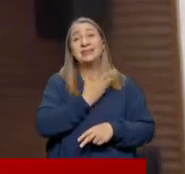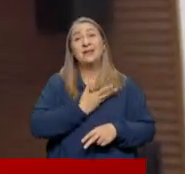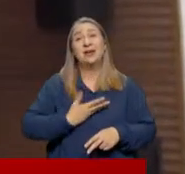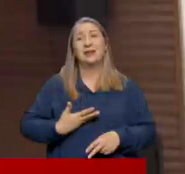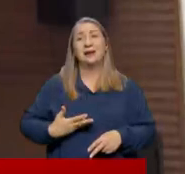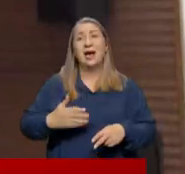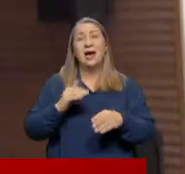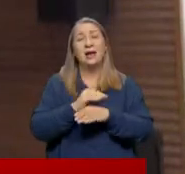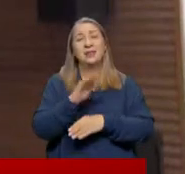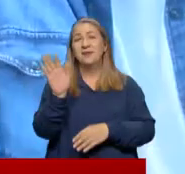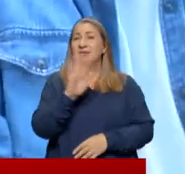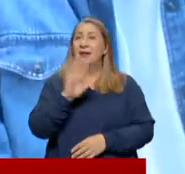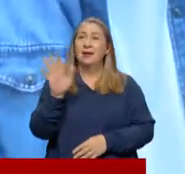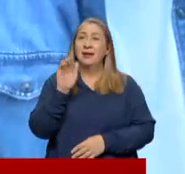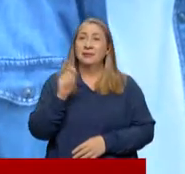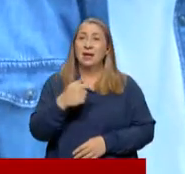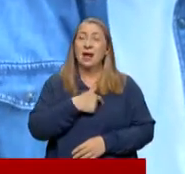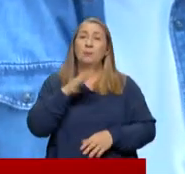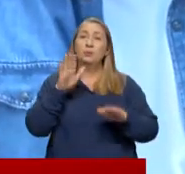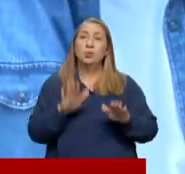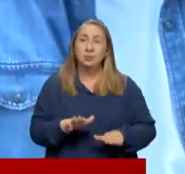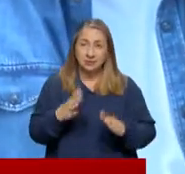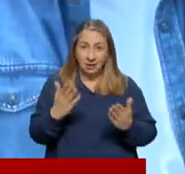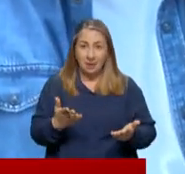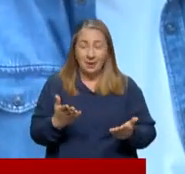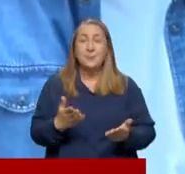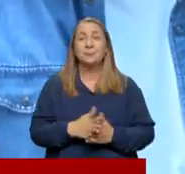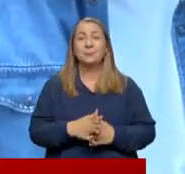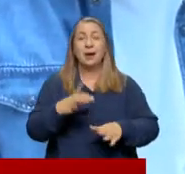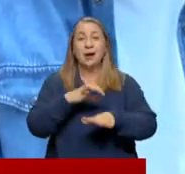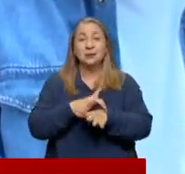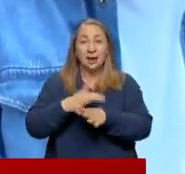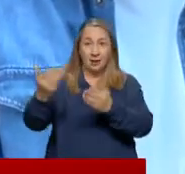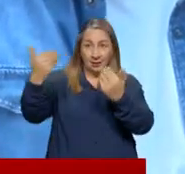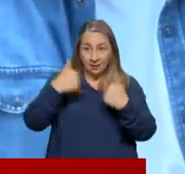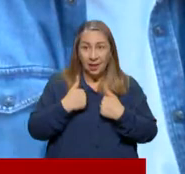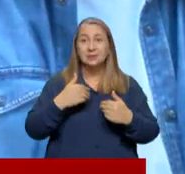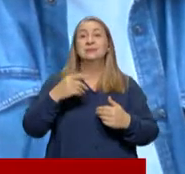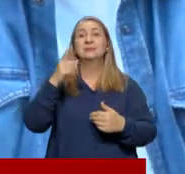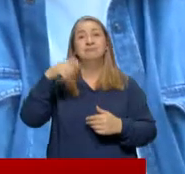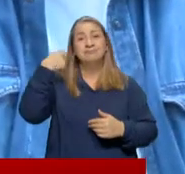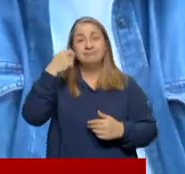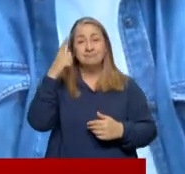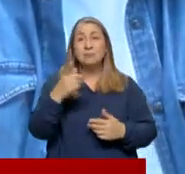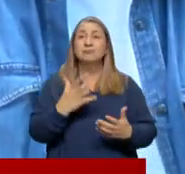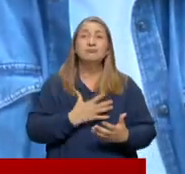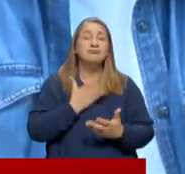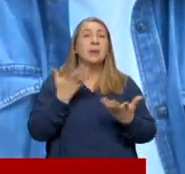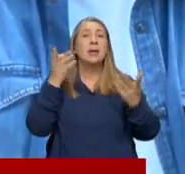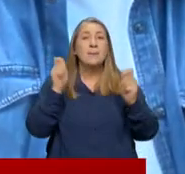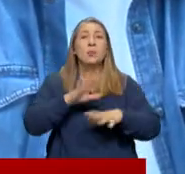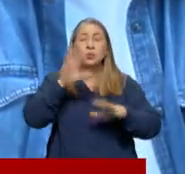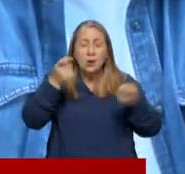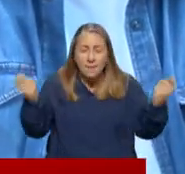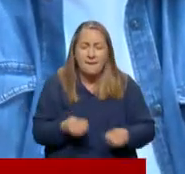sevenlerine hayata veda etsin kalp durması ile p hastanemize başvuran sanatçımız maalesef